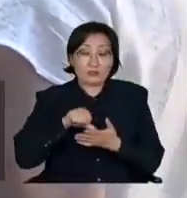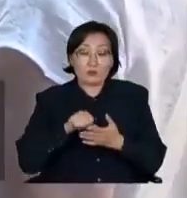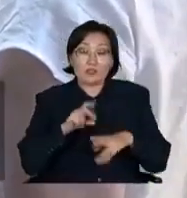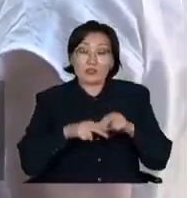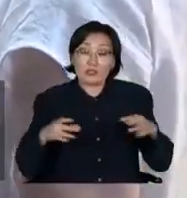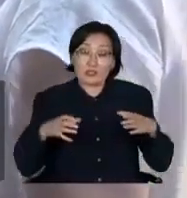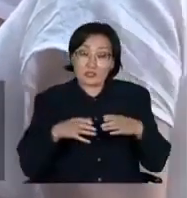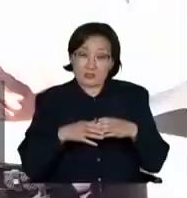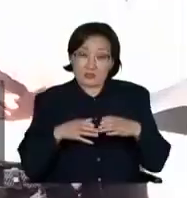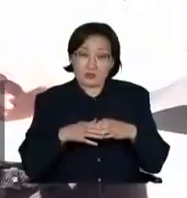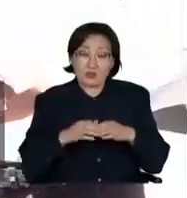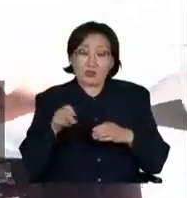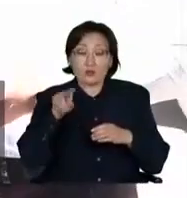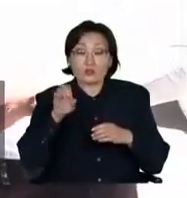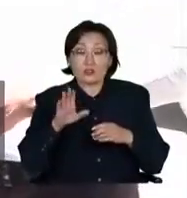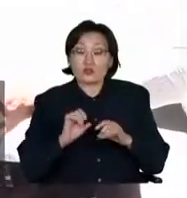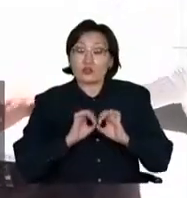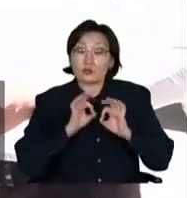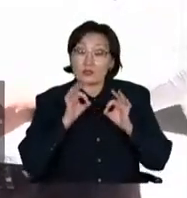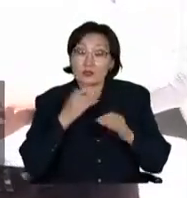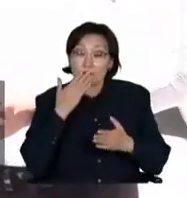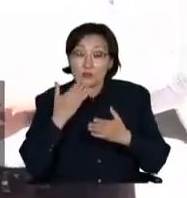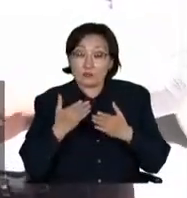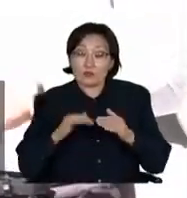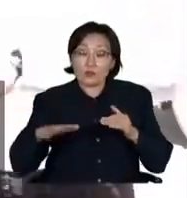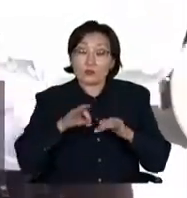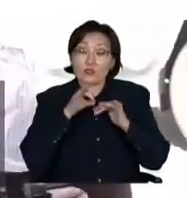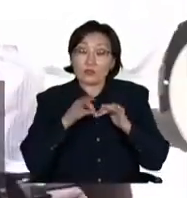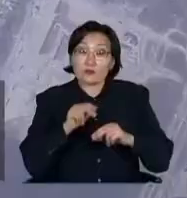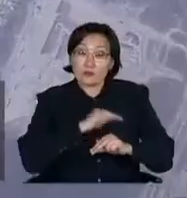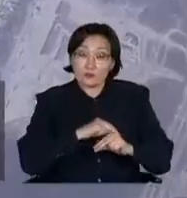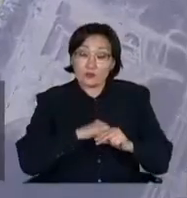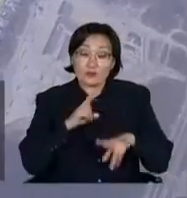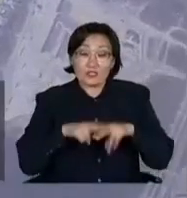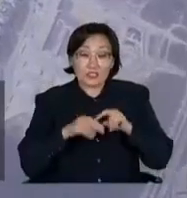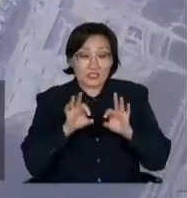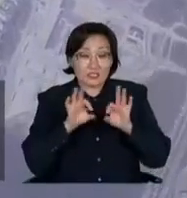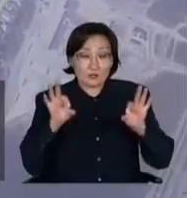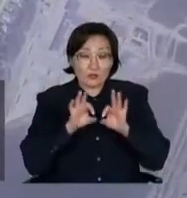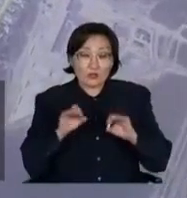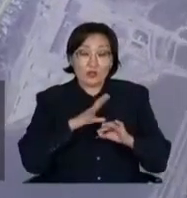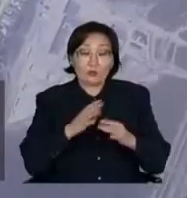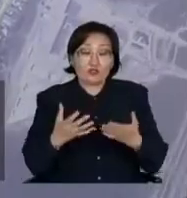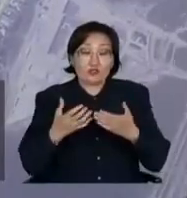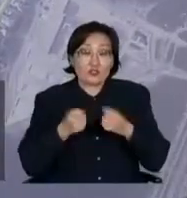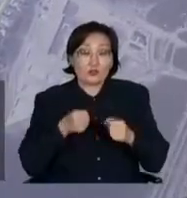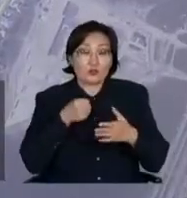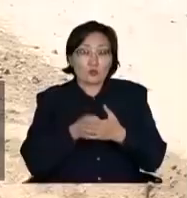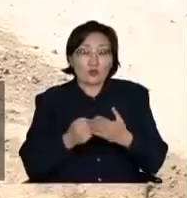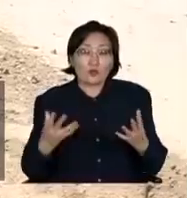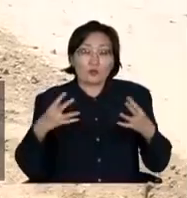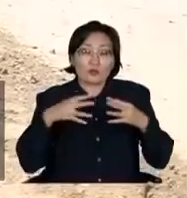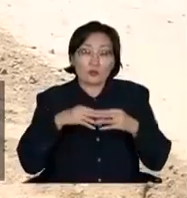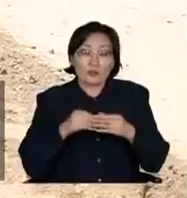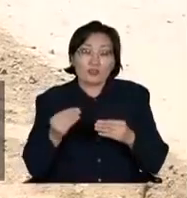подрядной организации. Ербулат Дусаев отметил, что участки, на которых ведутся работы по прокладке инженерных сетей, были получены еще до